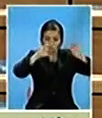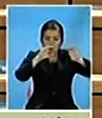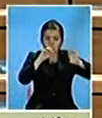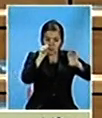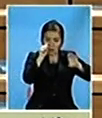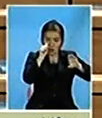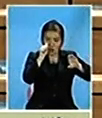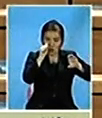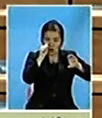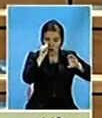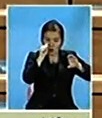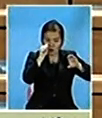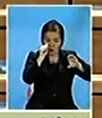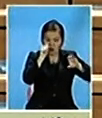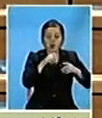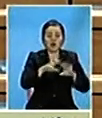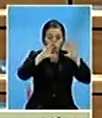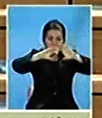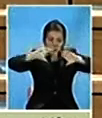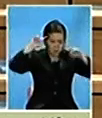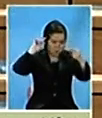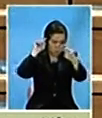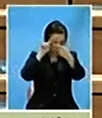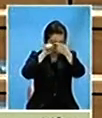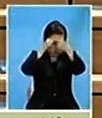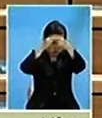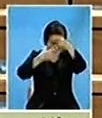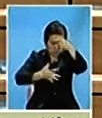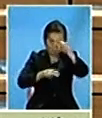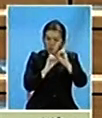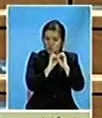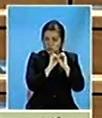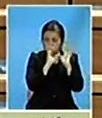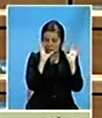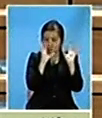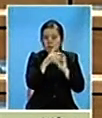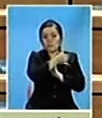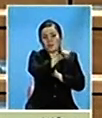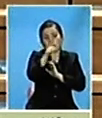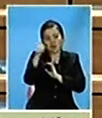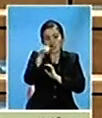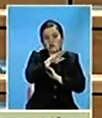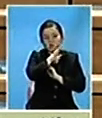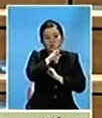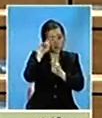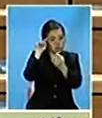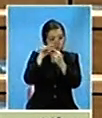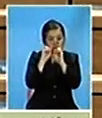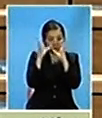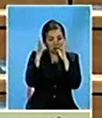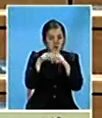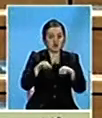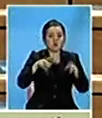องนี้รัฐบาลต้องมีนโยบายที่แน่นอนนะครับไม่นั้นเนี่ยรัฐบาลจะสูญเสียการปกครองใน3จังหวัดภาคใต้